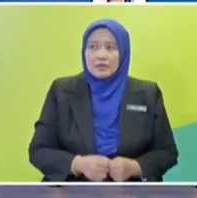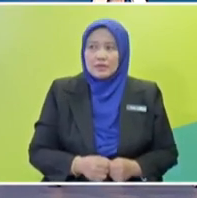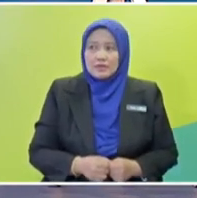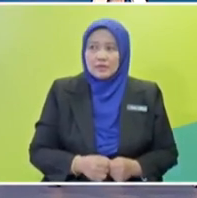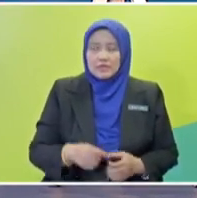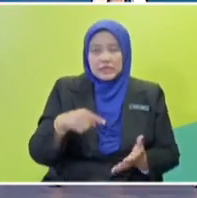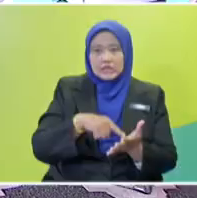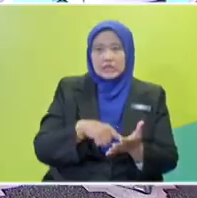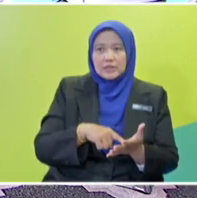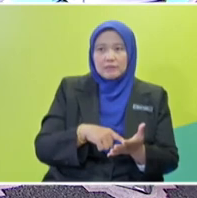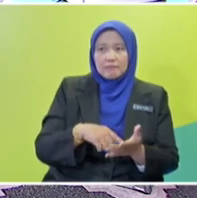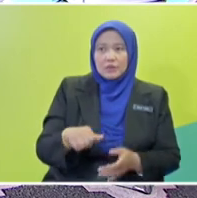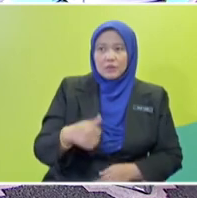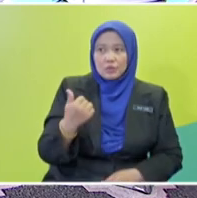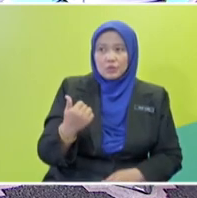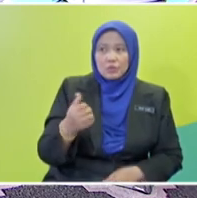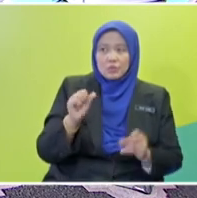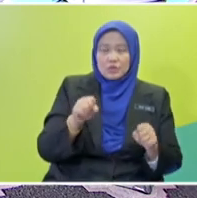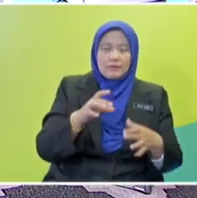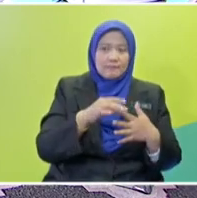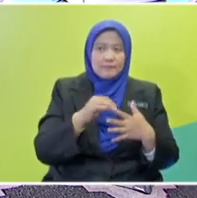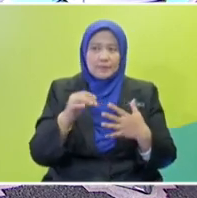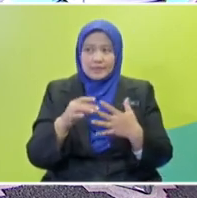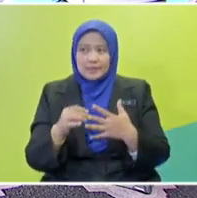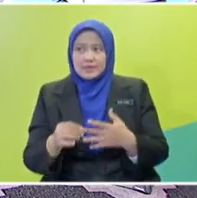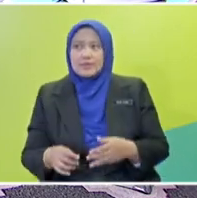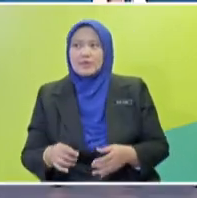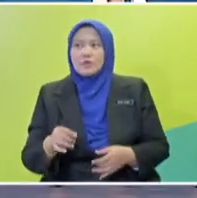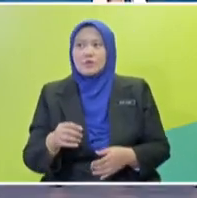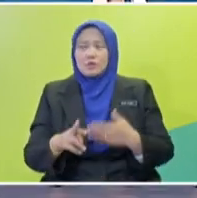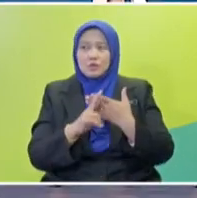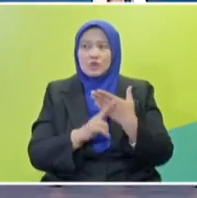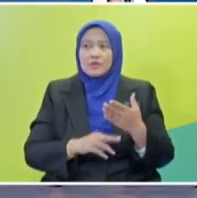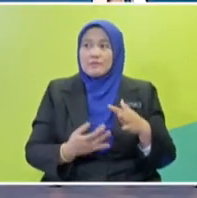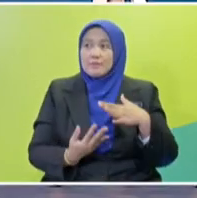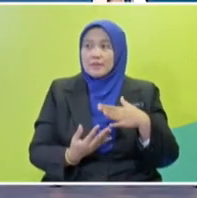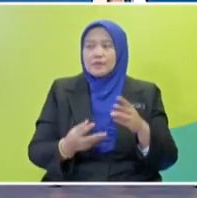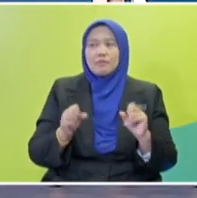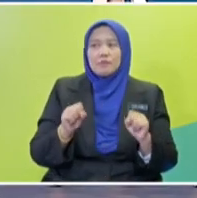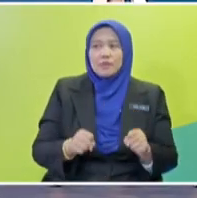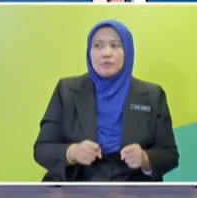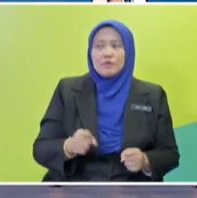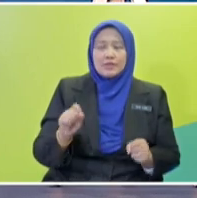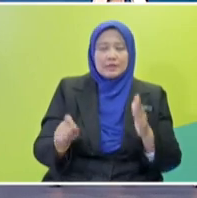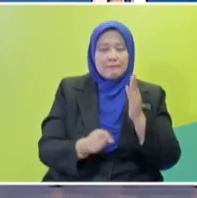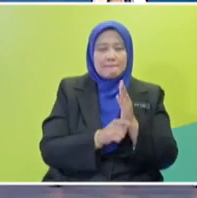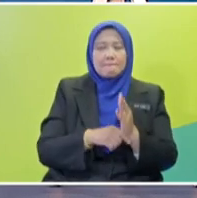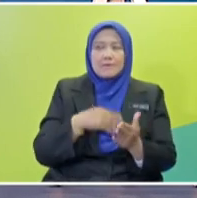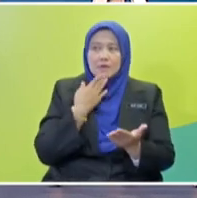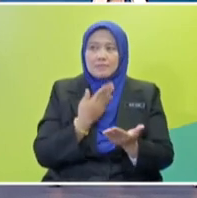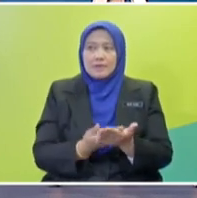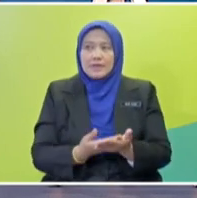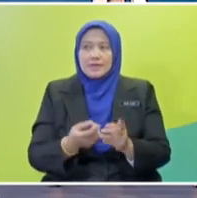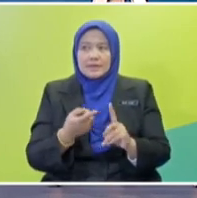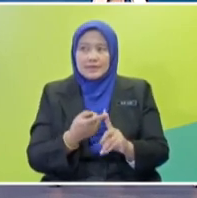yang ini Okelah roti bakar Oke mungkin syafika Boleh tambah baik lagi roti bakar tuh mungkin dari segi